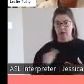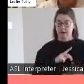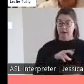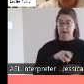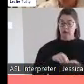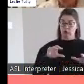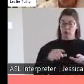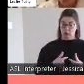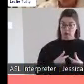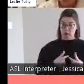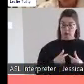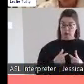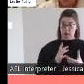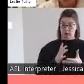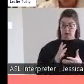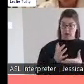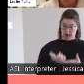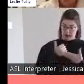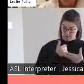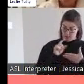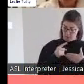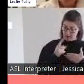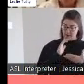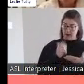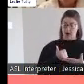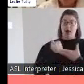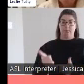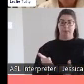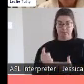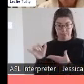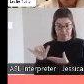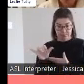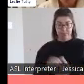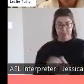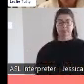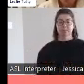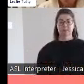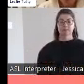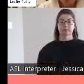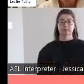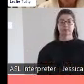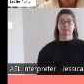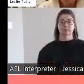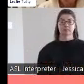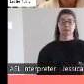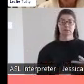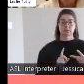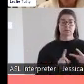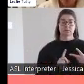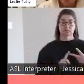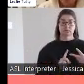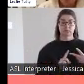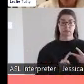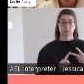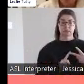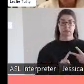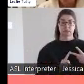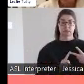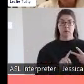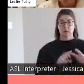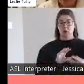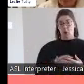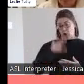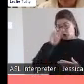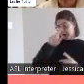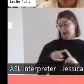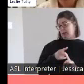d'être en groupe nous permettait aux femmes non seulement de recevoir de l'aide, mais aussi d'en donner. Deuxième thème, apprendre à